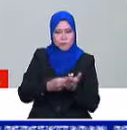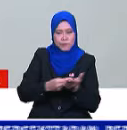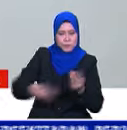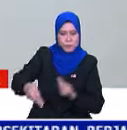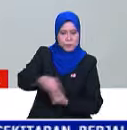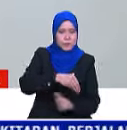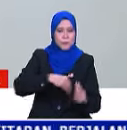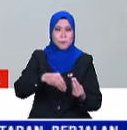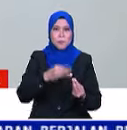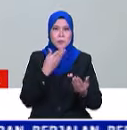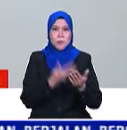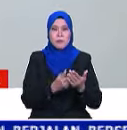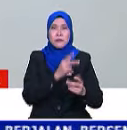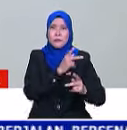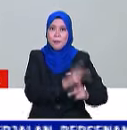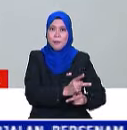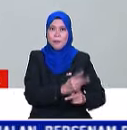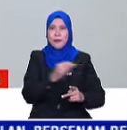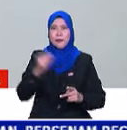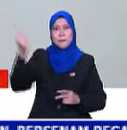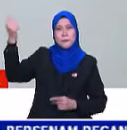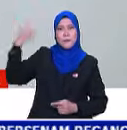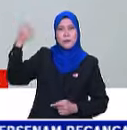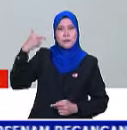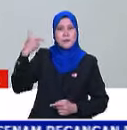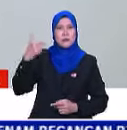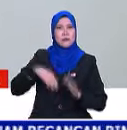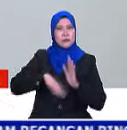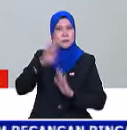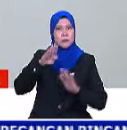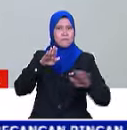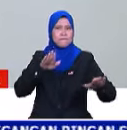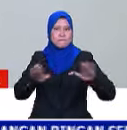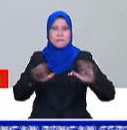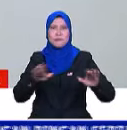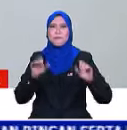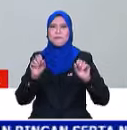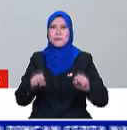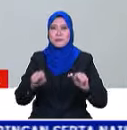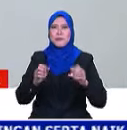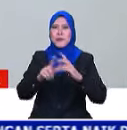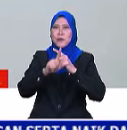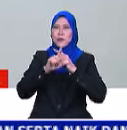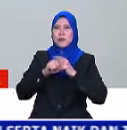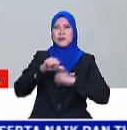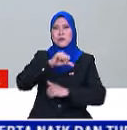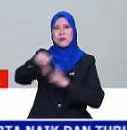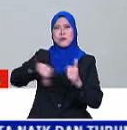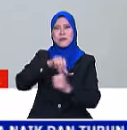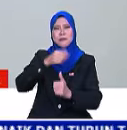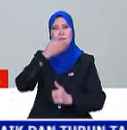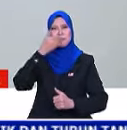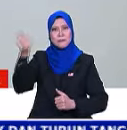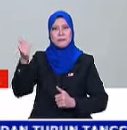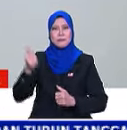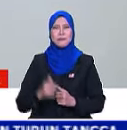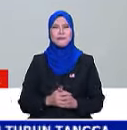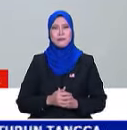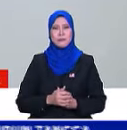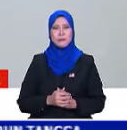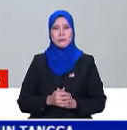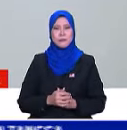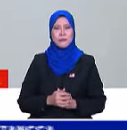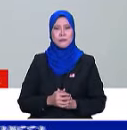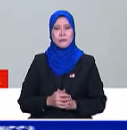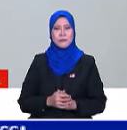lebih baik, pulangan simpanan dan pencen yang lebih stabil serta program perlindungan sosial yang lebih berkesan dan holistik.